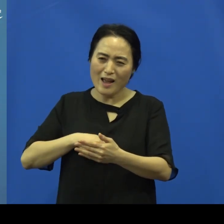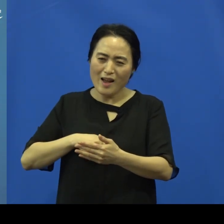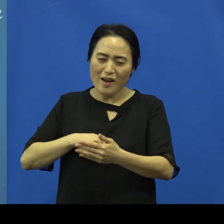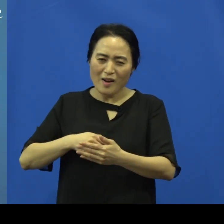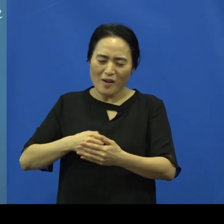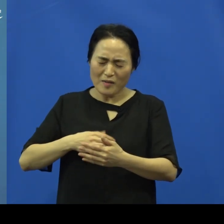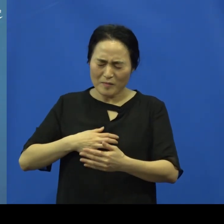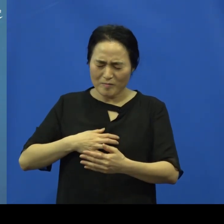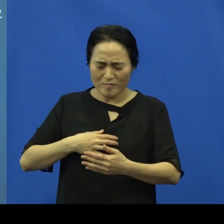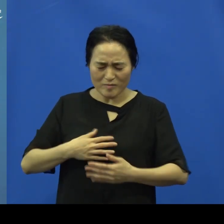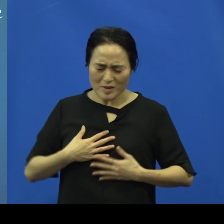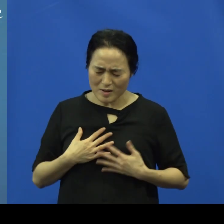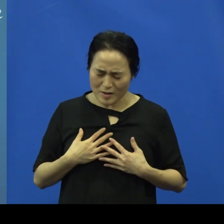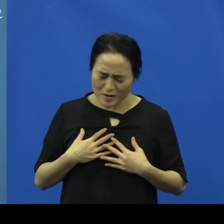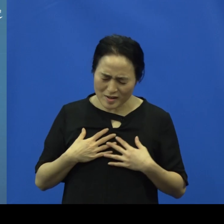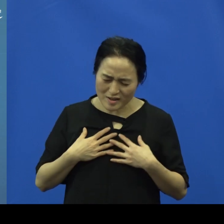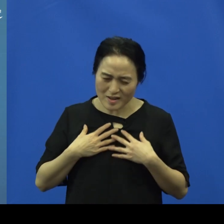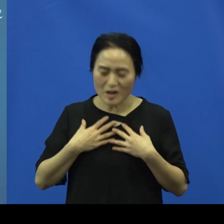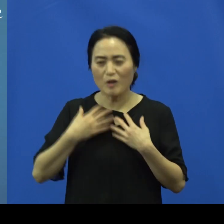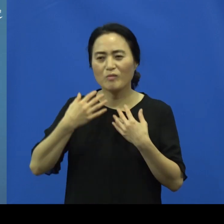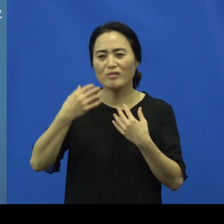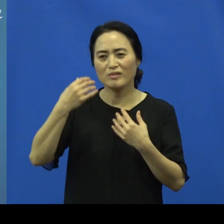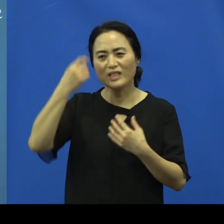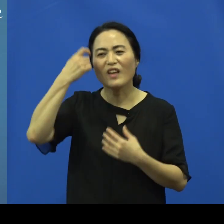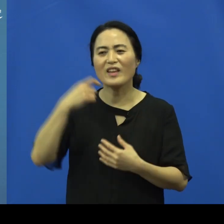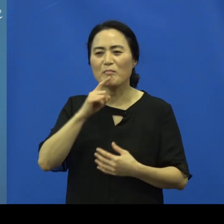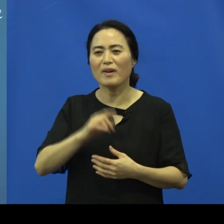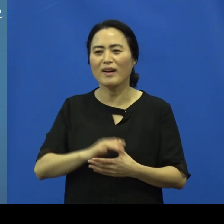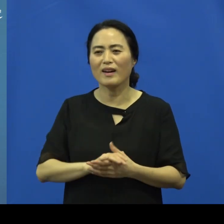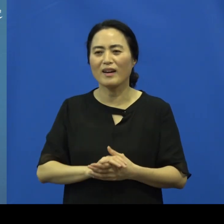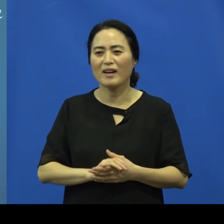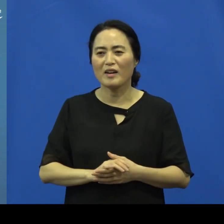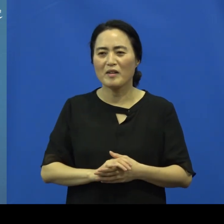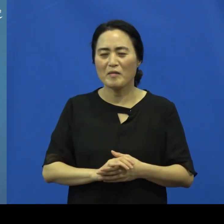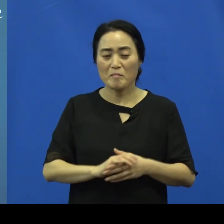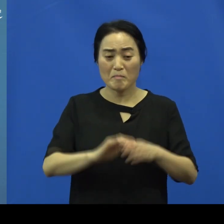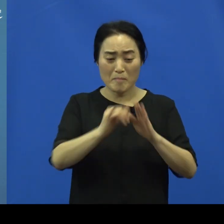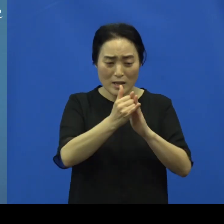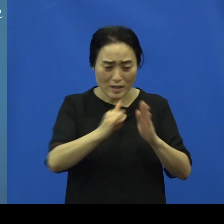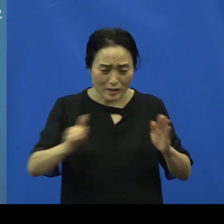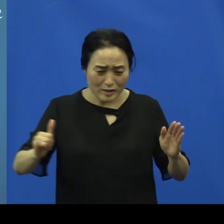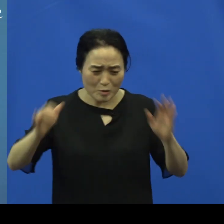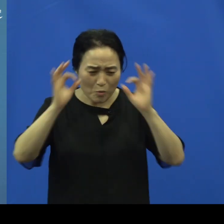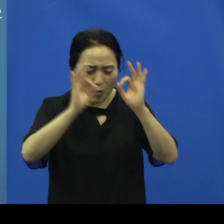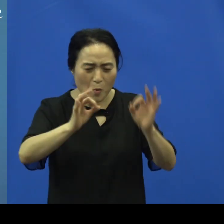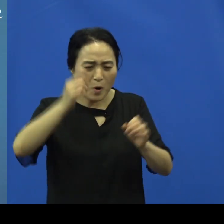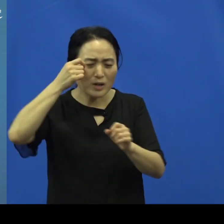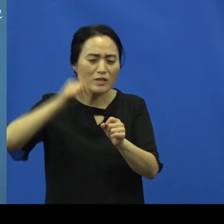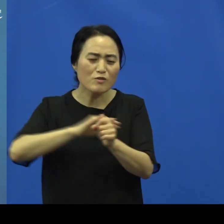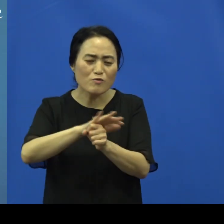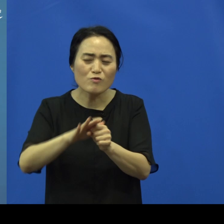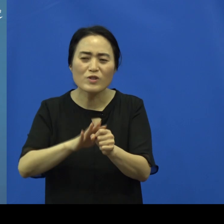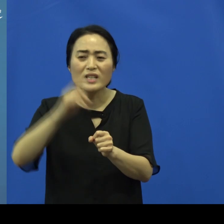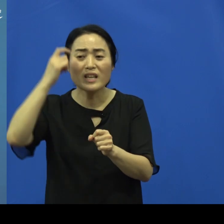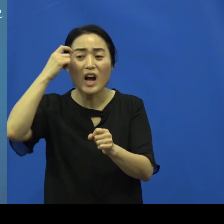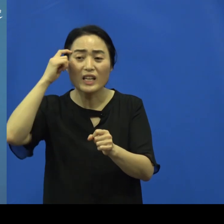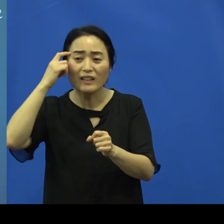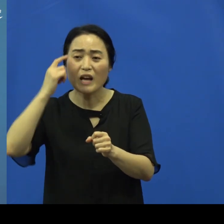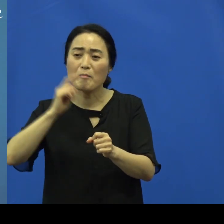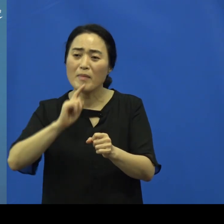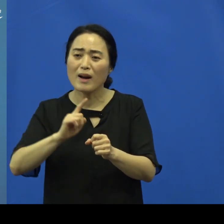그 말은 뭐냐면 예수님이 느끼신 감정, 그 백성들을 긍휼히 여기신 그 마음은 그냥 피상적인 감정이 아니라는